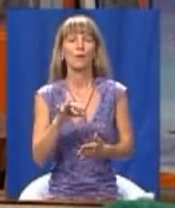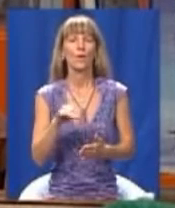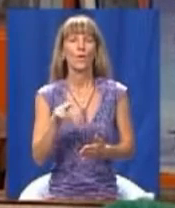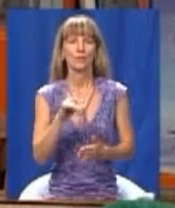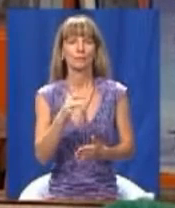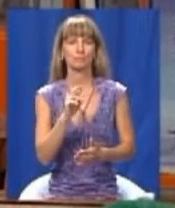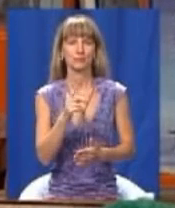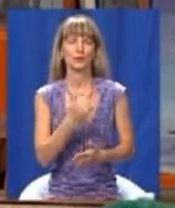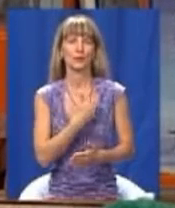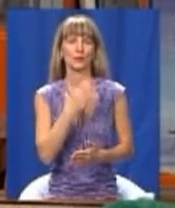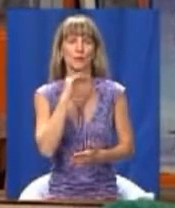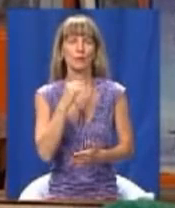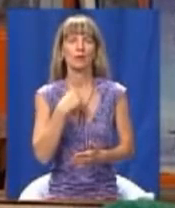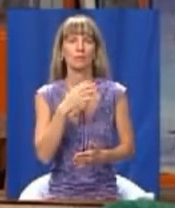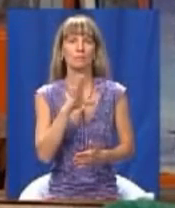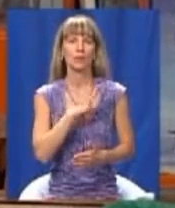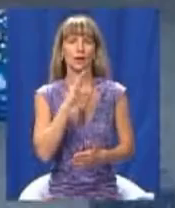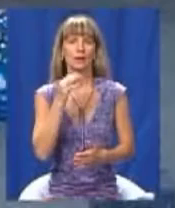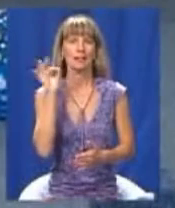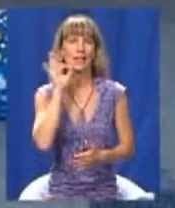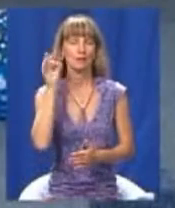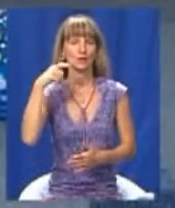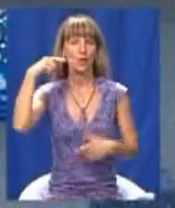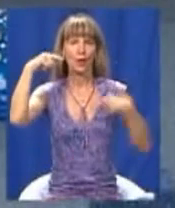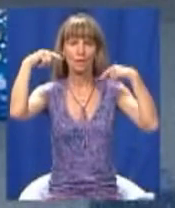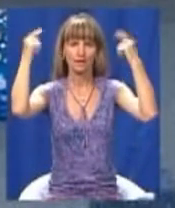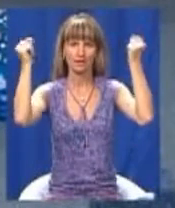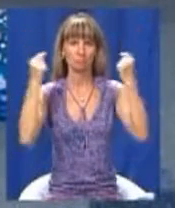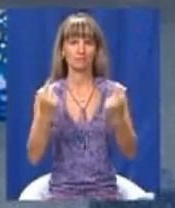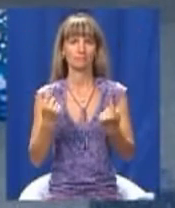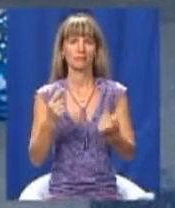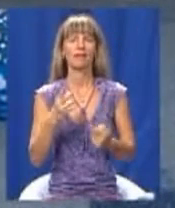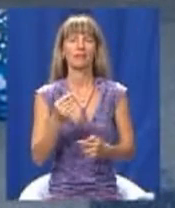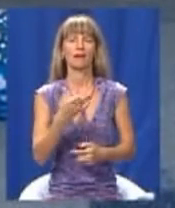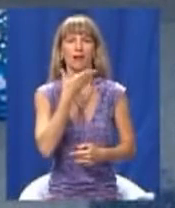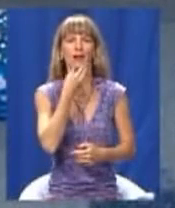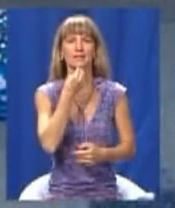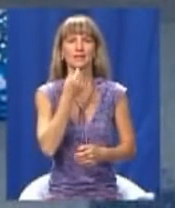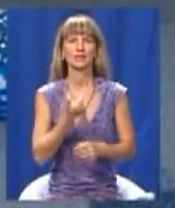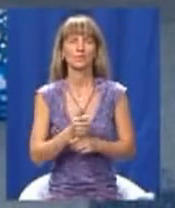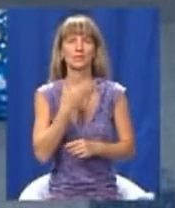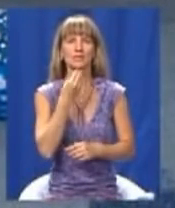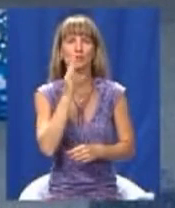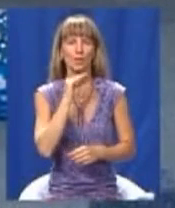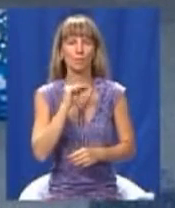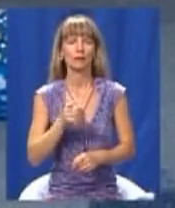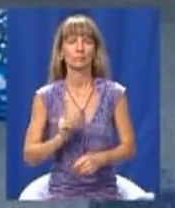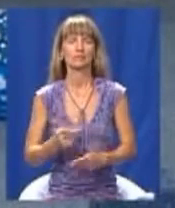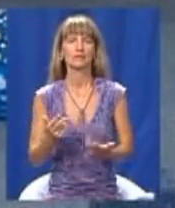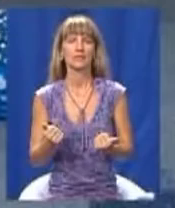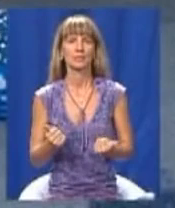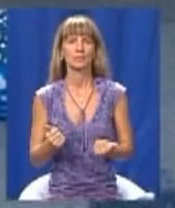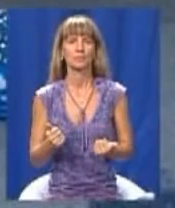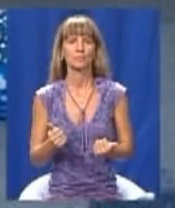песика? Німецької овчарки. Отакого навіть, здоровезного. Ну, він красивий, погодься, дуже красива собака, насправді. Так.